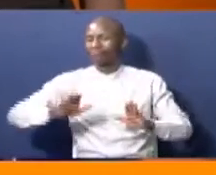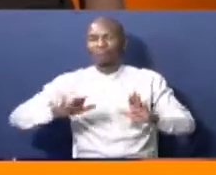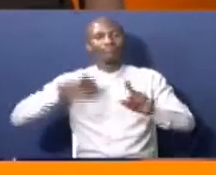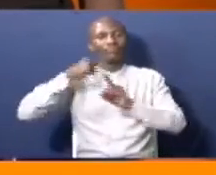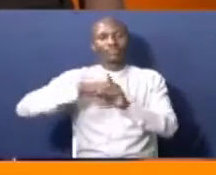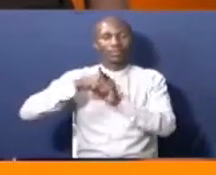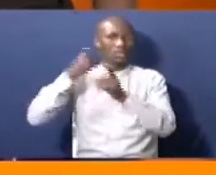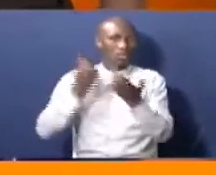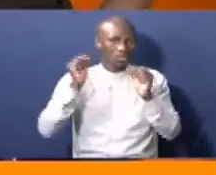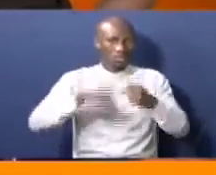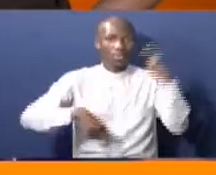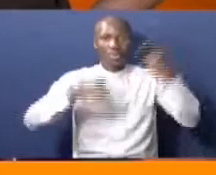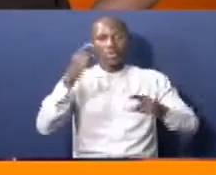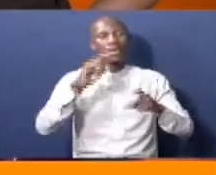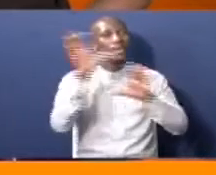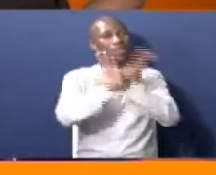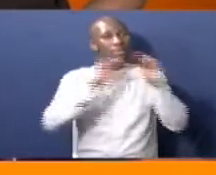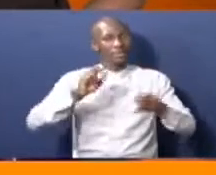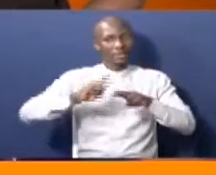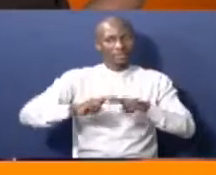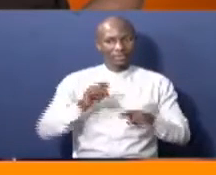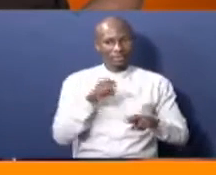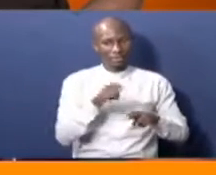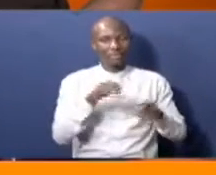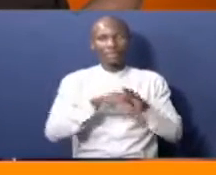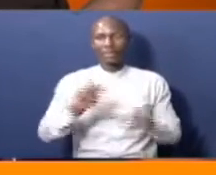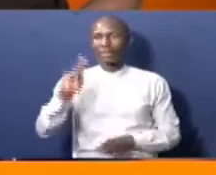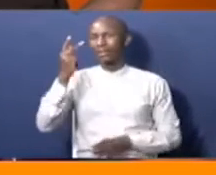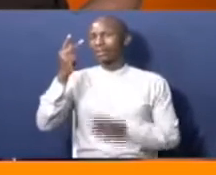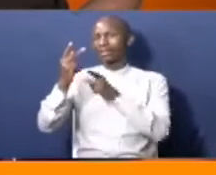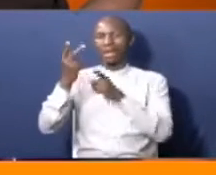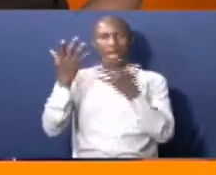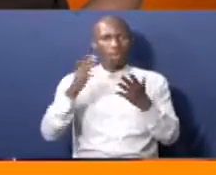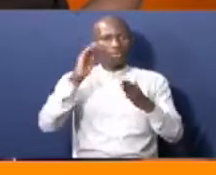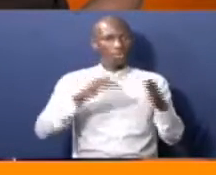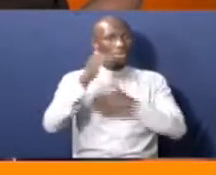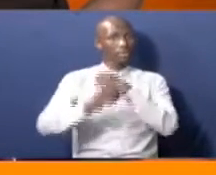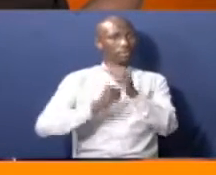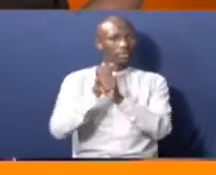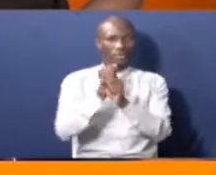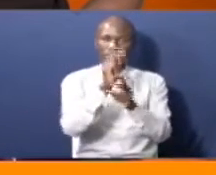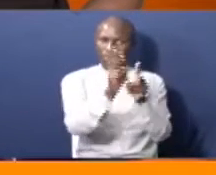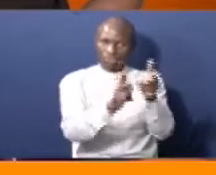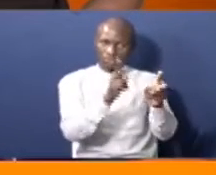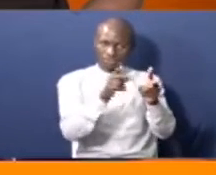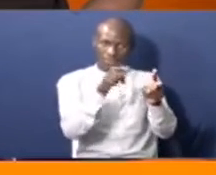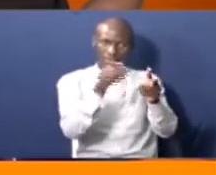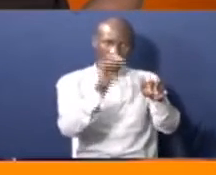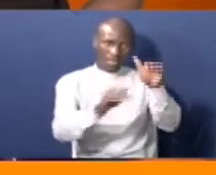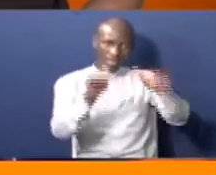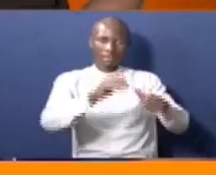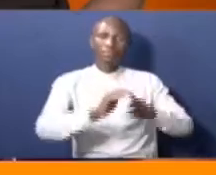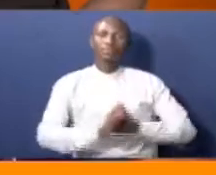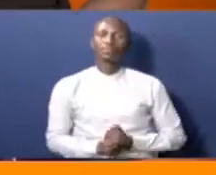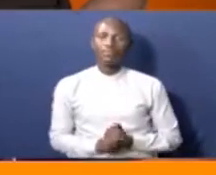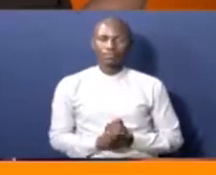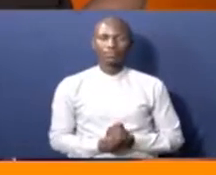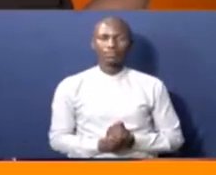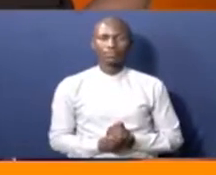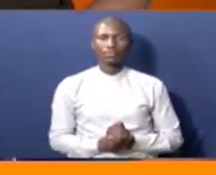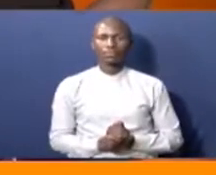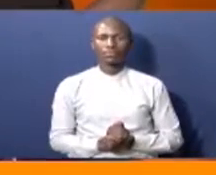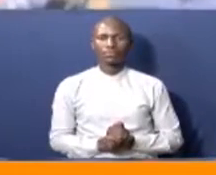kwekithi kana imasi nda kivila cha upresent. Vandhi ya Kenya ndi ni wa usakuwa ni ula ukita wa mwaka wa angili na miongwele na ile.